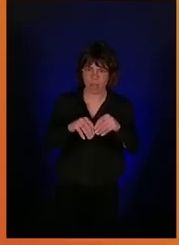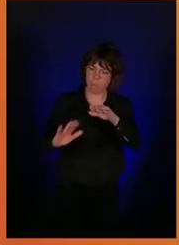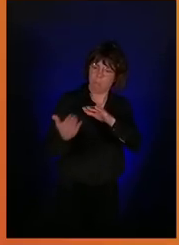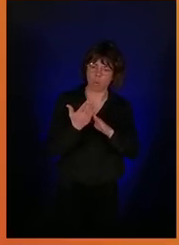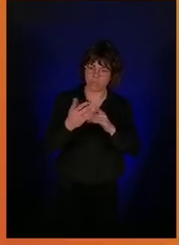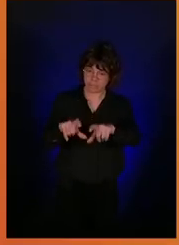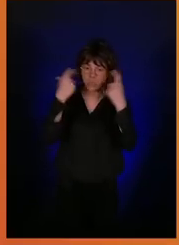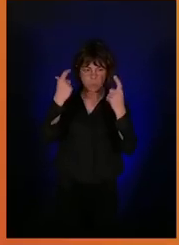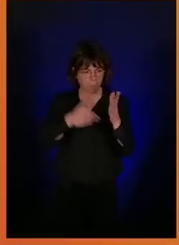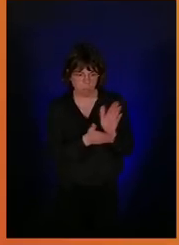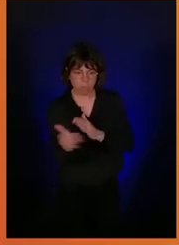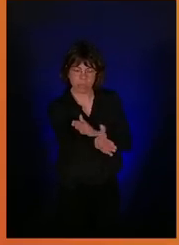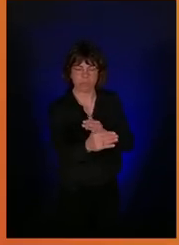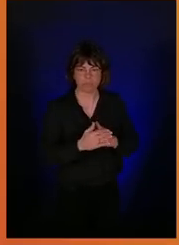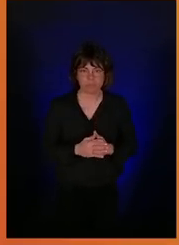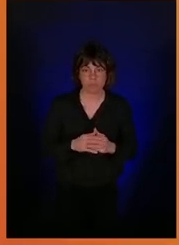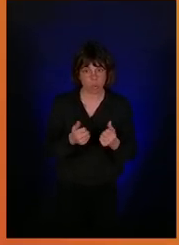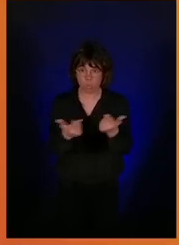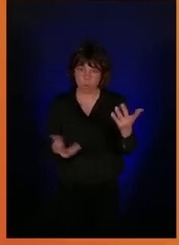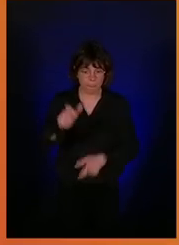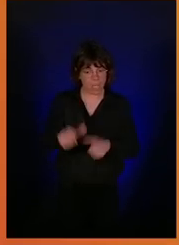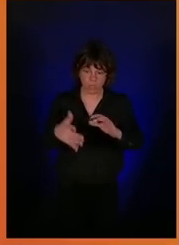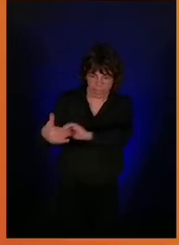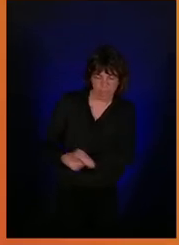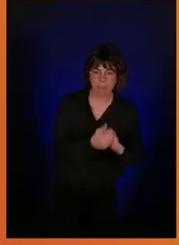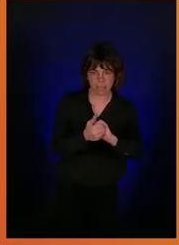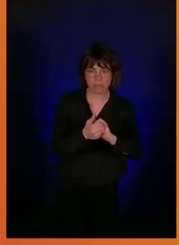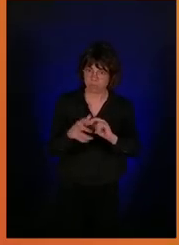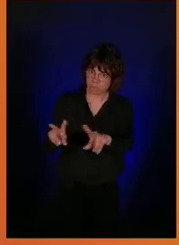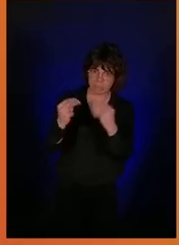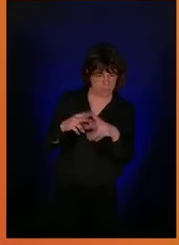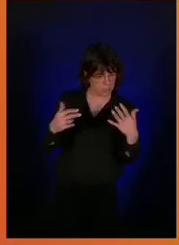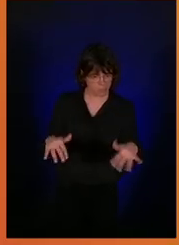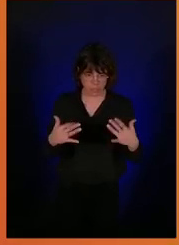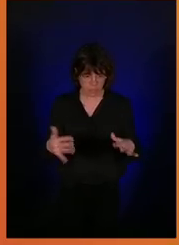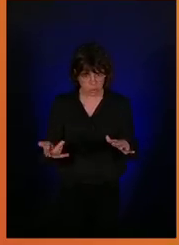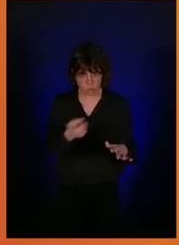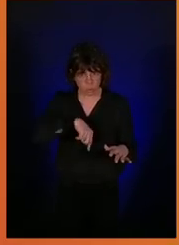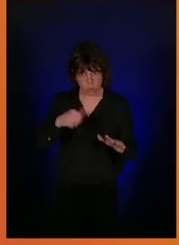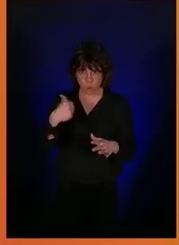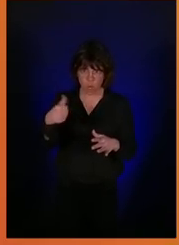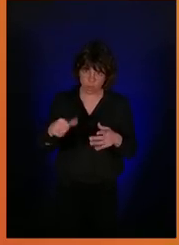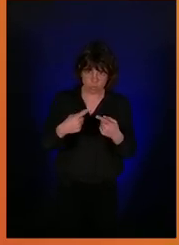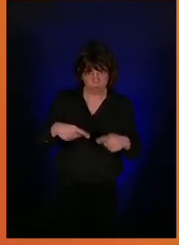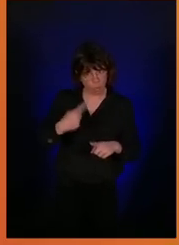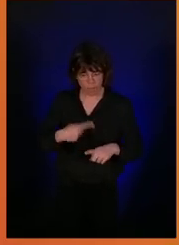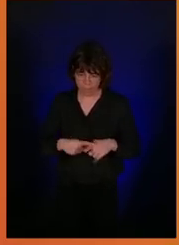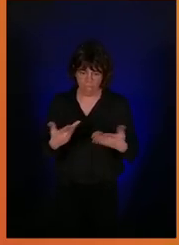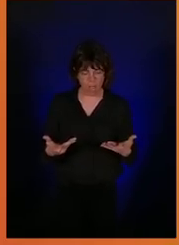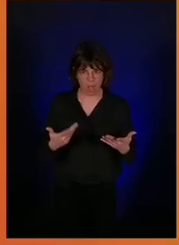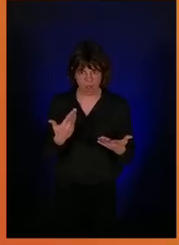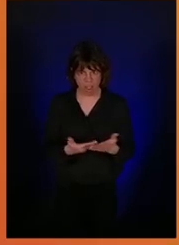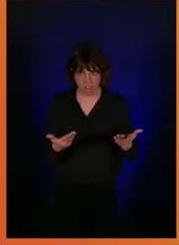statuts. Comme de nombreuses et nombreux camarades nous l'ont indiqué, notre CE confédérale elle-même est devenue une